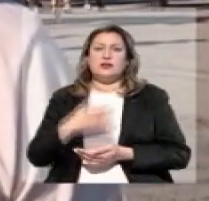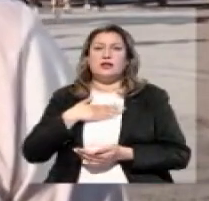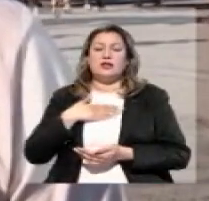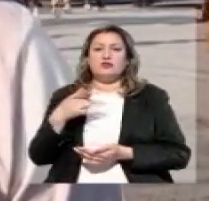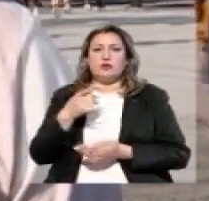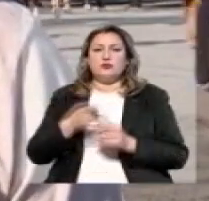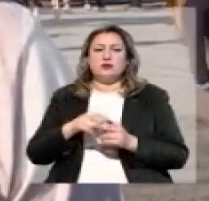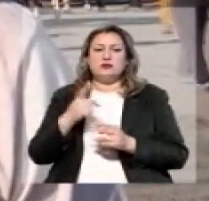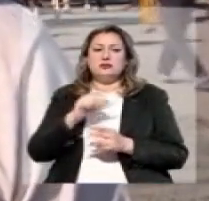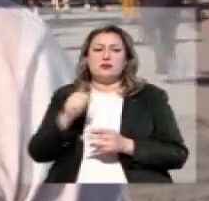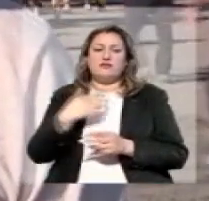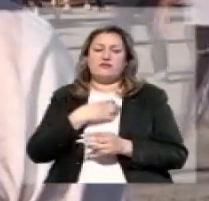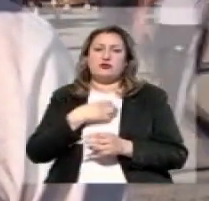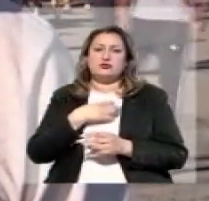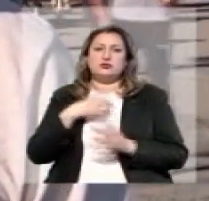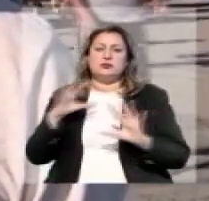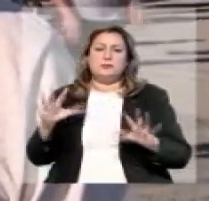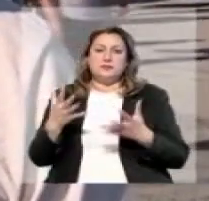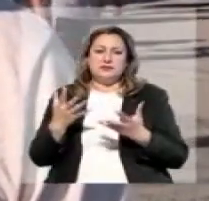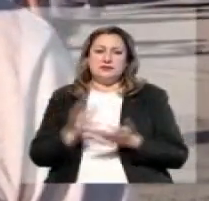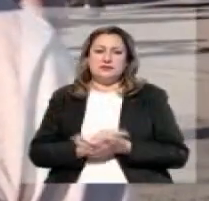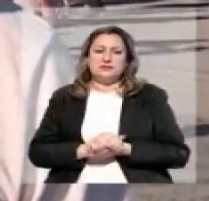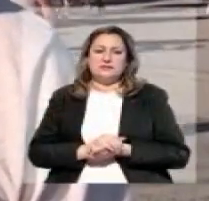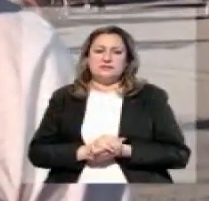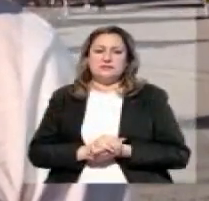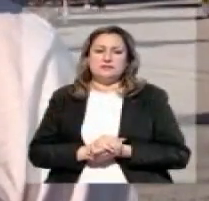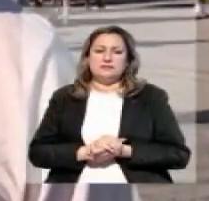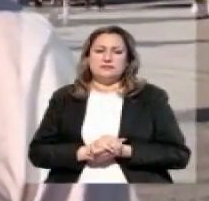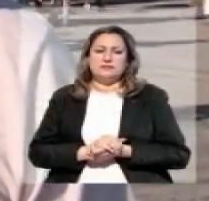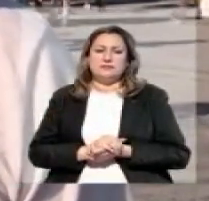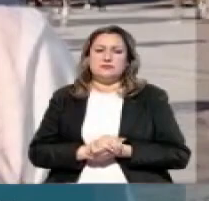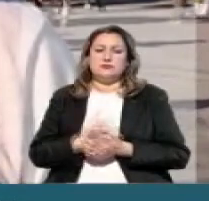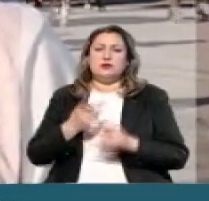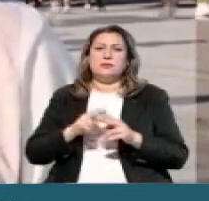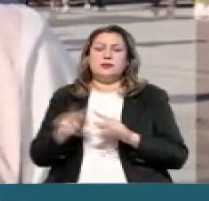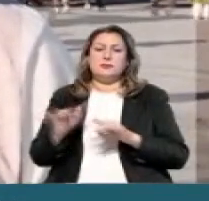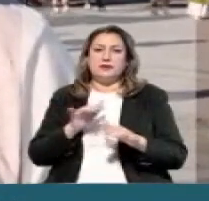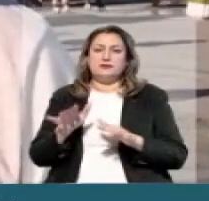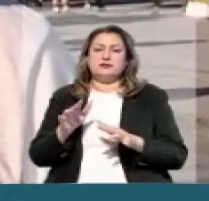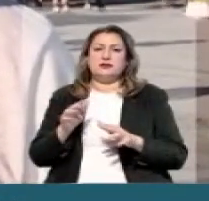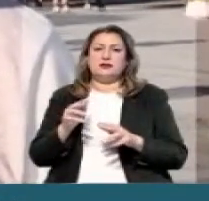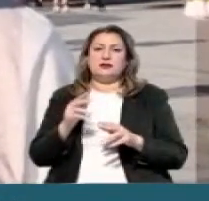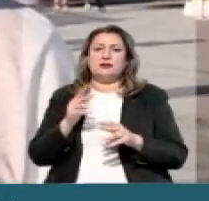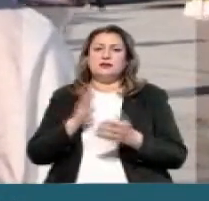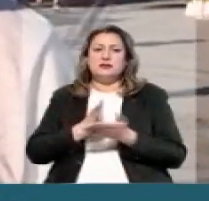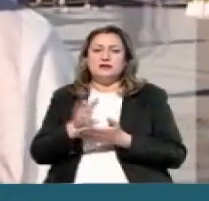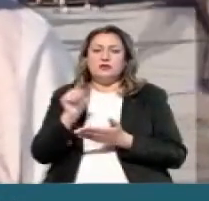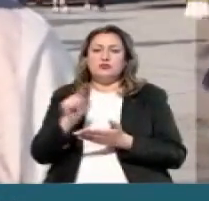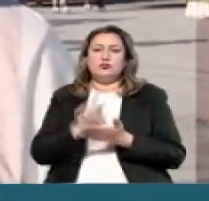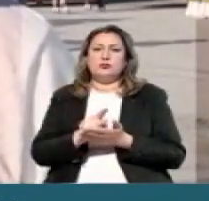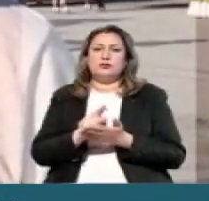өткені бұл ең алдымен бүкіл халықты жалпы ұлтты біріктіретін шаралардың бірі болғандықтан біздің үкіметтік емес ұйымдарды